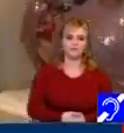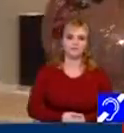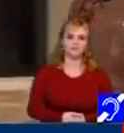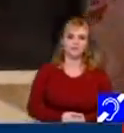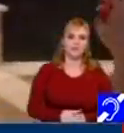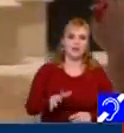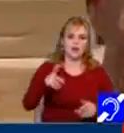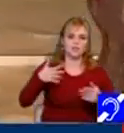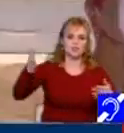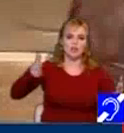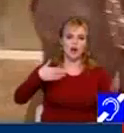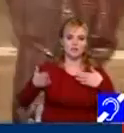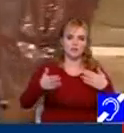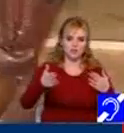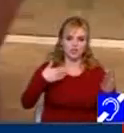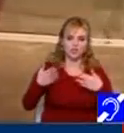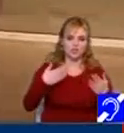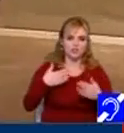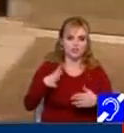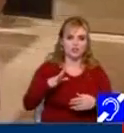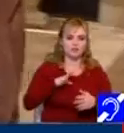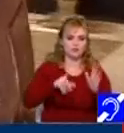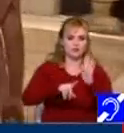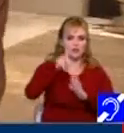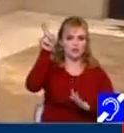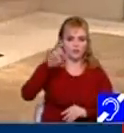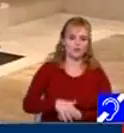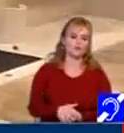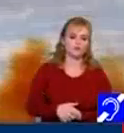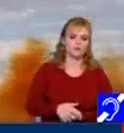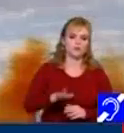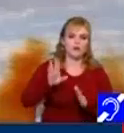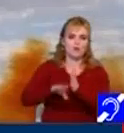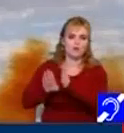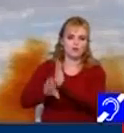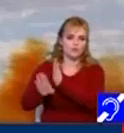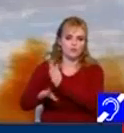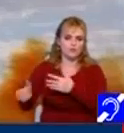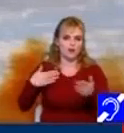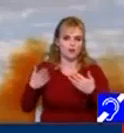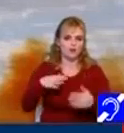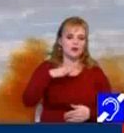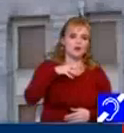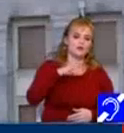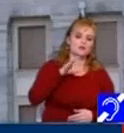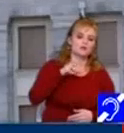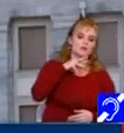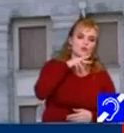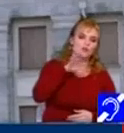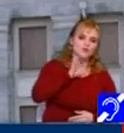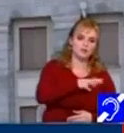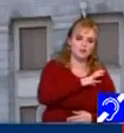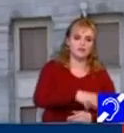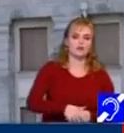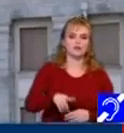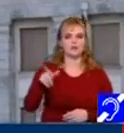Tensiunile între Washington și Fenian s-au amplificat după mai multe teste balistice și nucleare nordcoreene. În replică, Statele Unite, Coreea de Sud și Japonia au